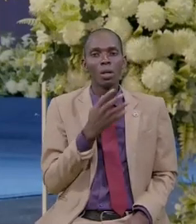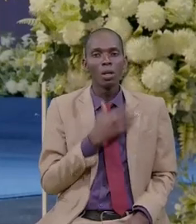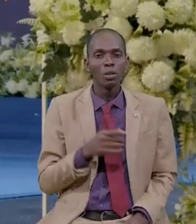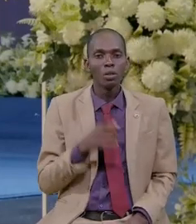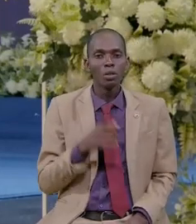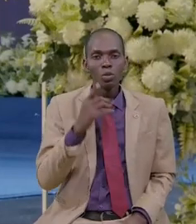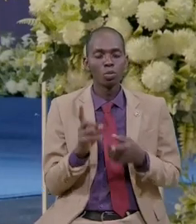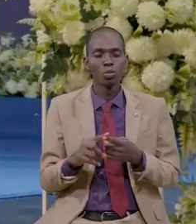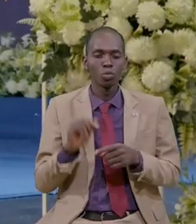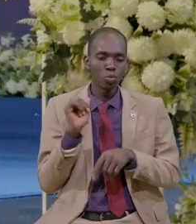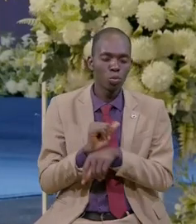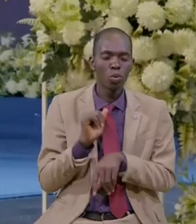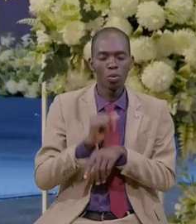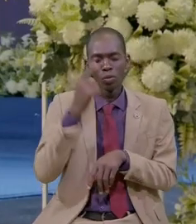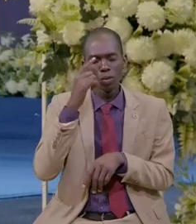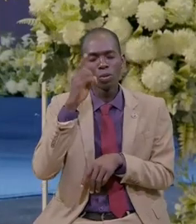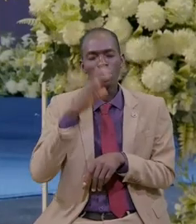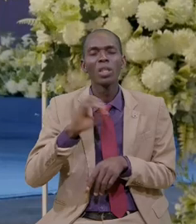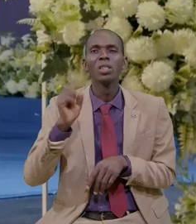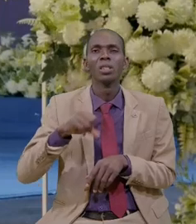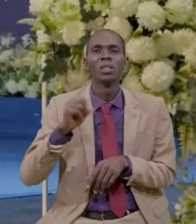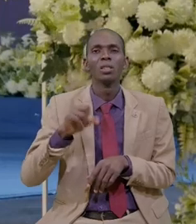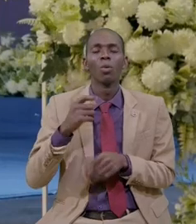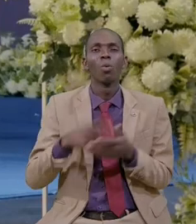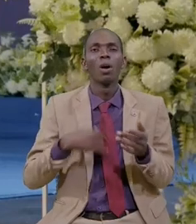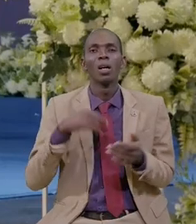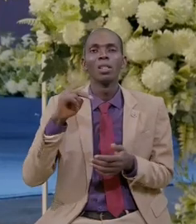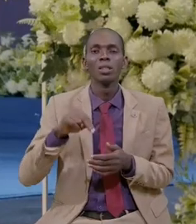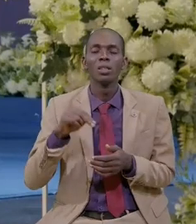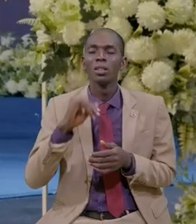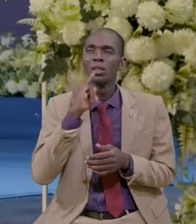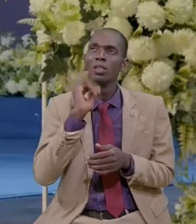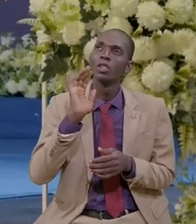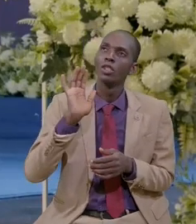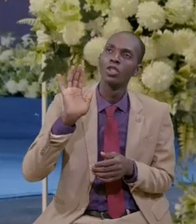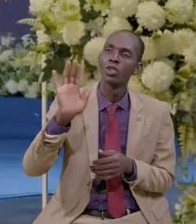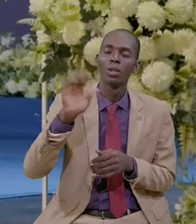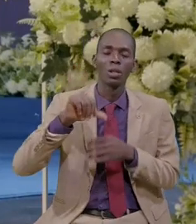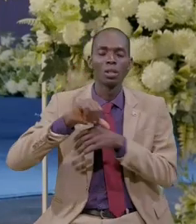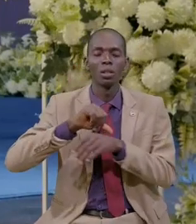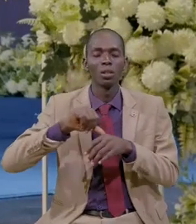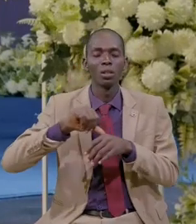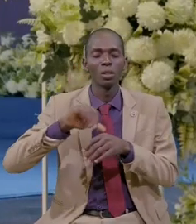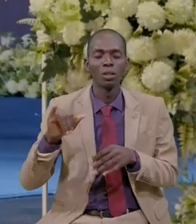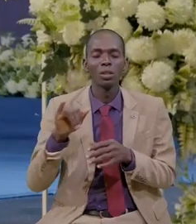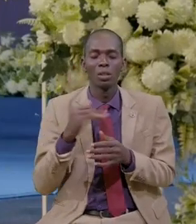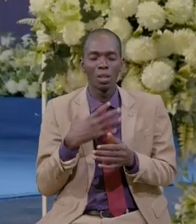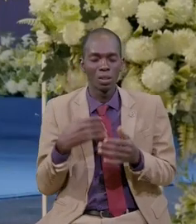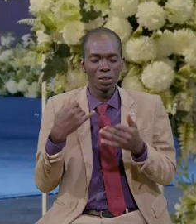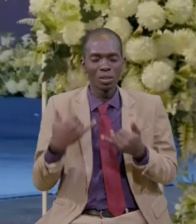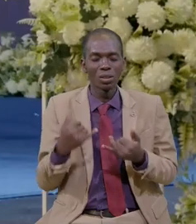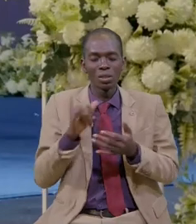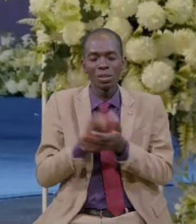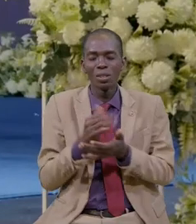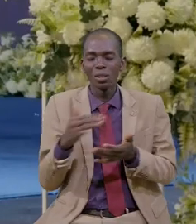pour Dieu? Il dit, oui, pasteur. Ce que je veux, c'est l'onction. Ah ah. Cette chose qui sort de ta bouche là, de